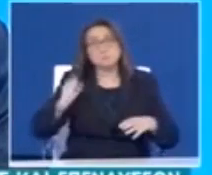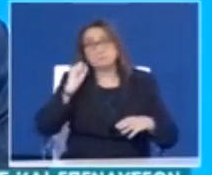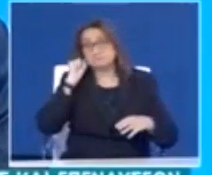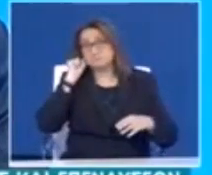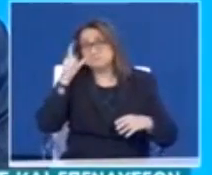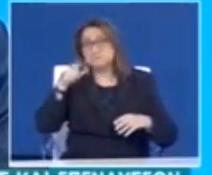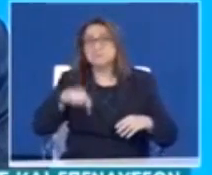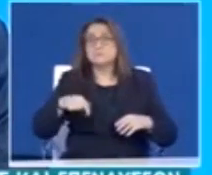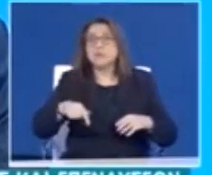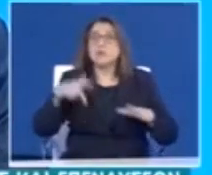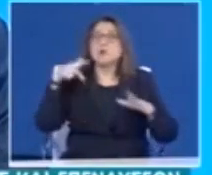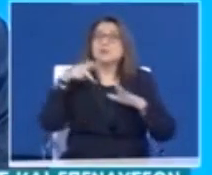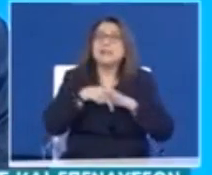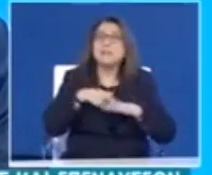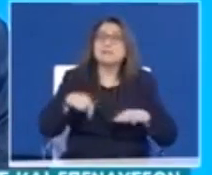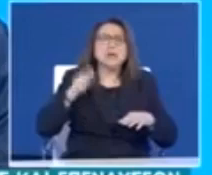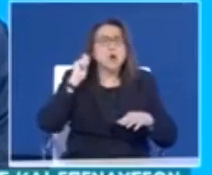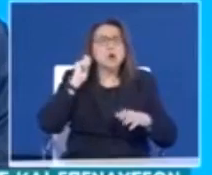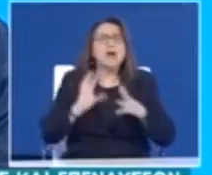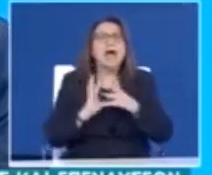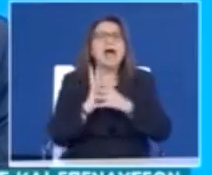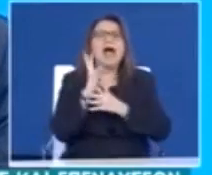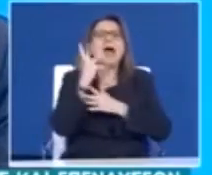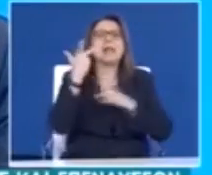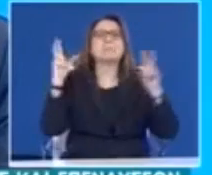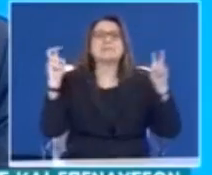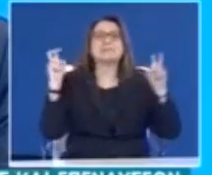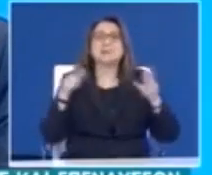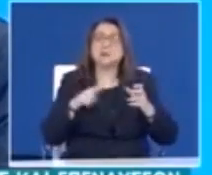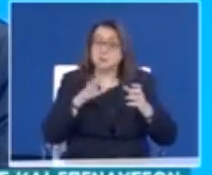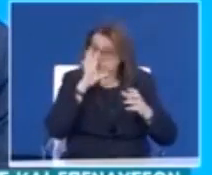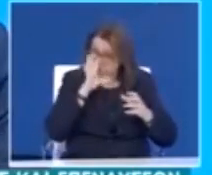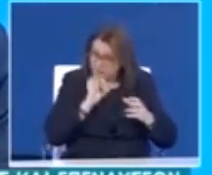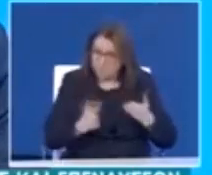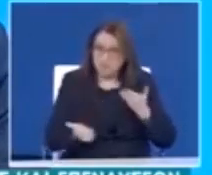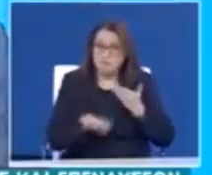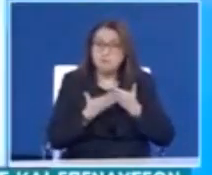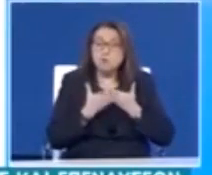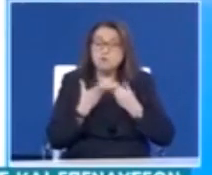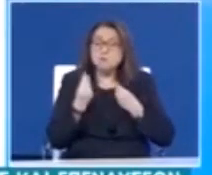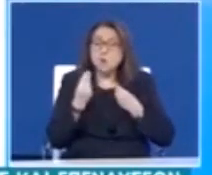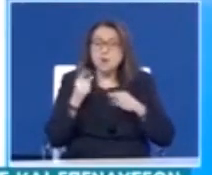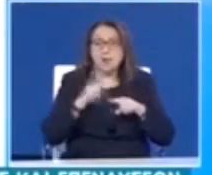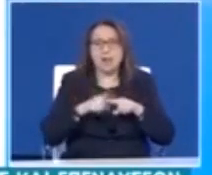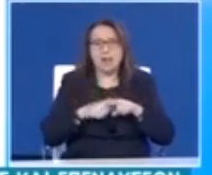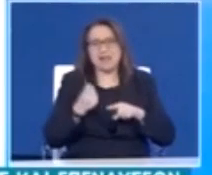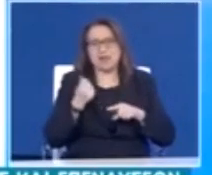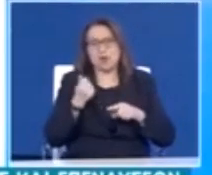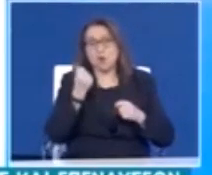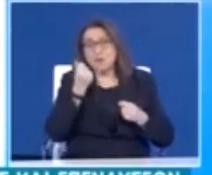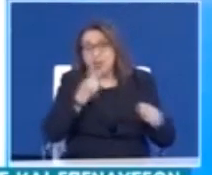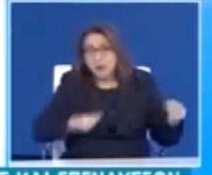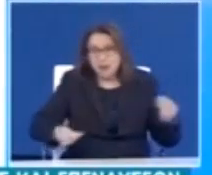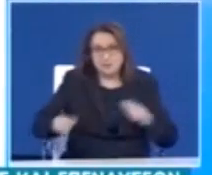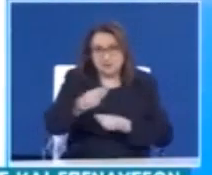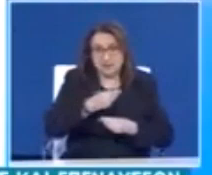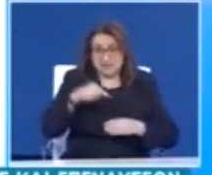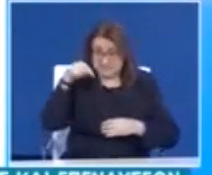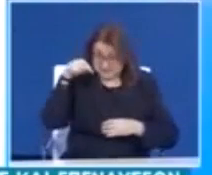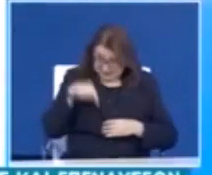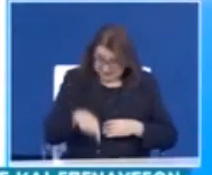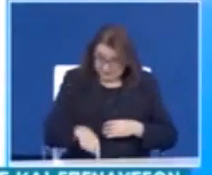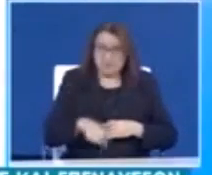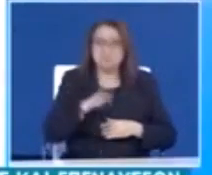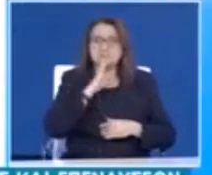εργαλείο ουσιαστικής παροχής ρευστότητας για την ελληνική οικονομία. Σήμερα, στις 12 το μεσημέρι,